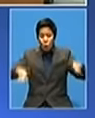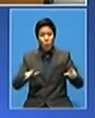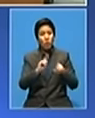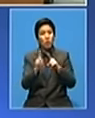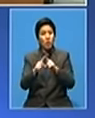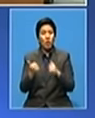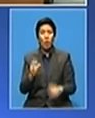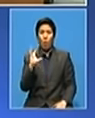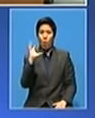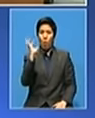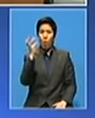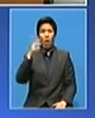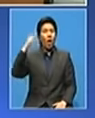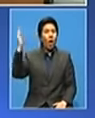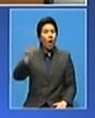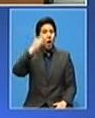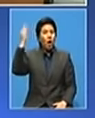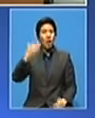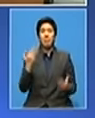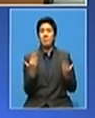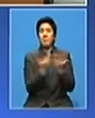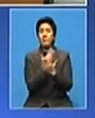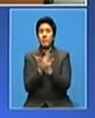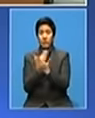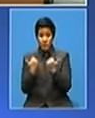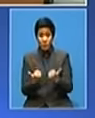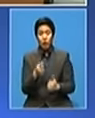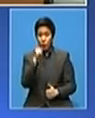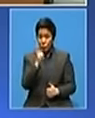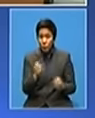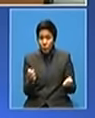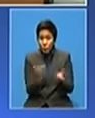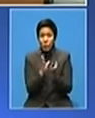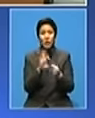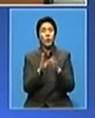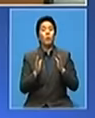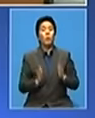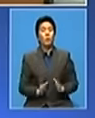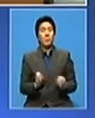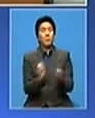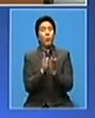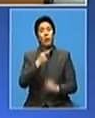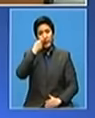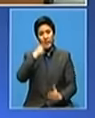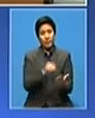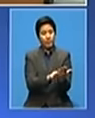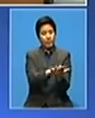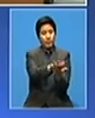านี้เพราะโลกเปลี่ยนแปลงนะครับสภาพอากาศโลกเปลี่ยนแปลงซึ่งก็อาจจะมีผลกระทบโดยตรงต่อประเทศไทยซึ่งเป็นประเทศ